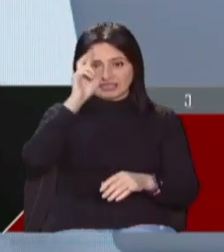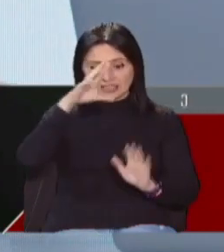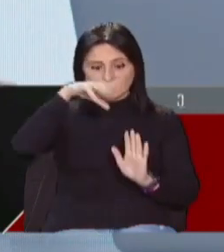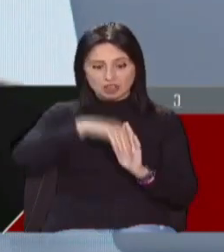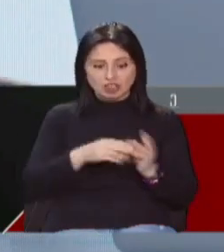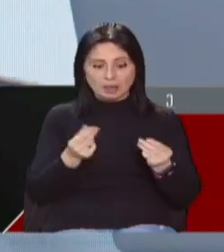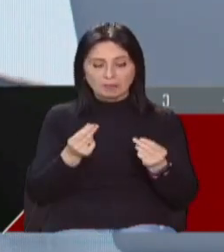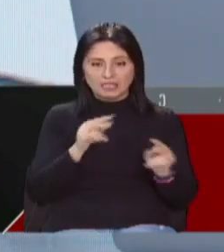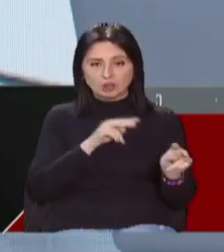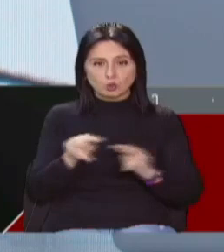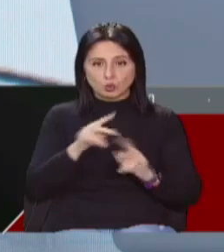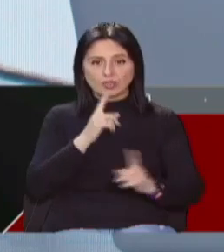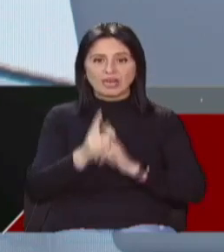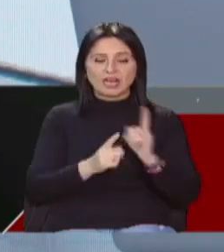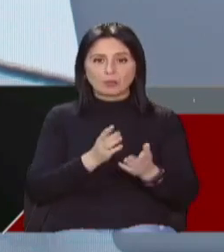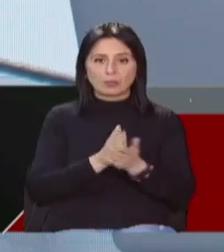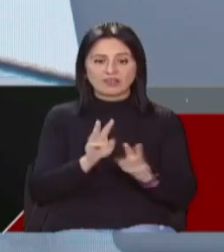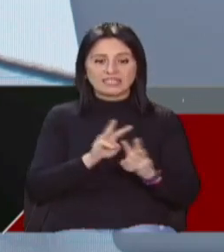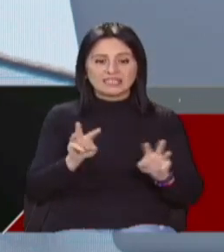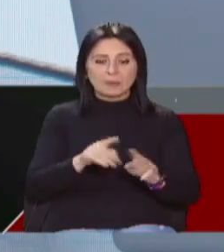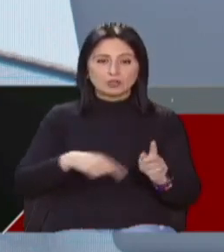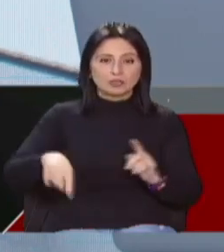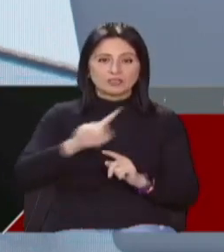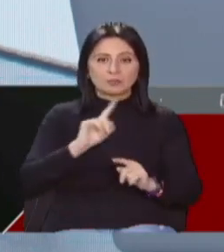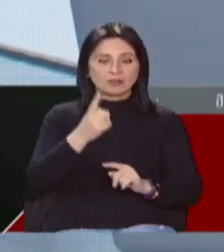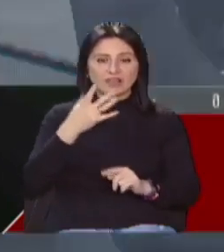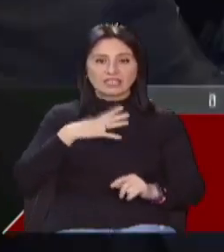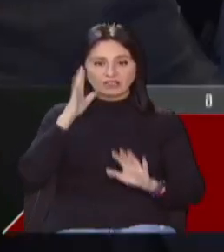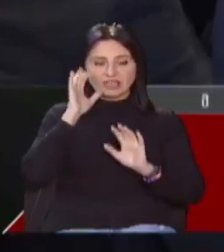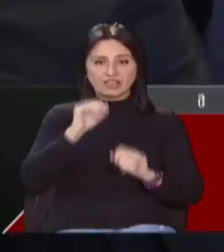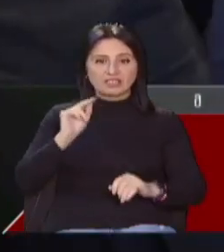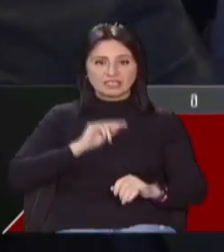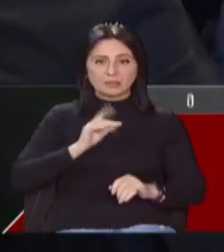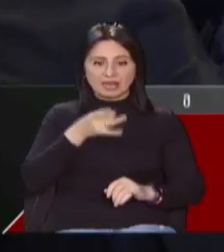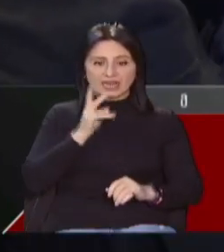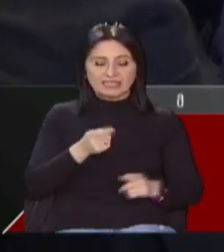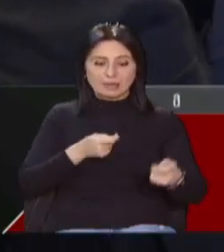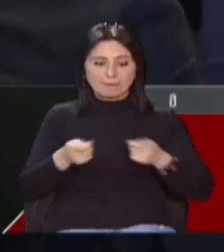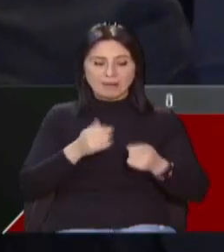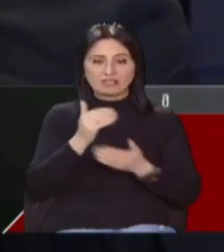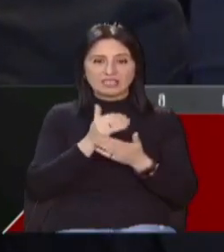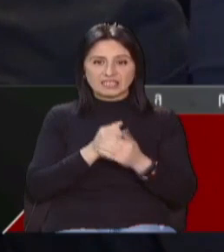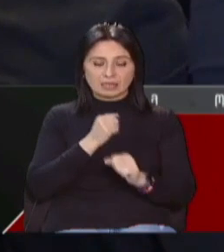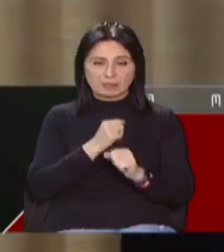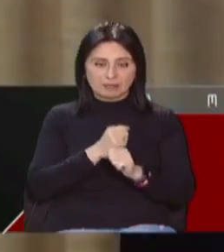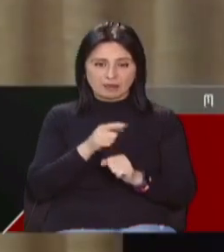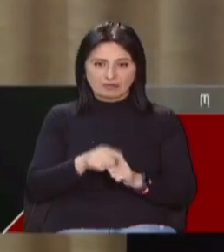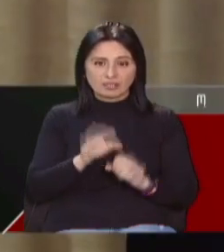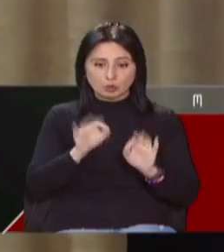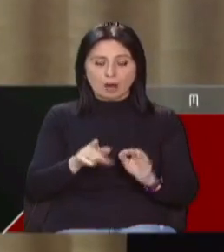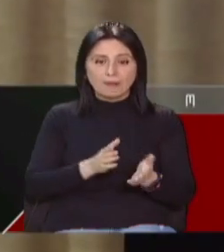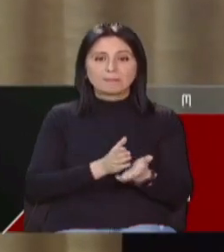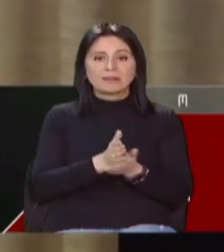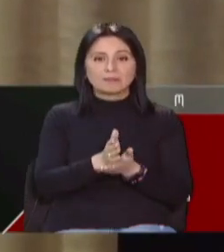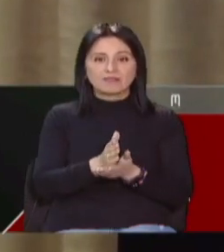შიდა ფინანსური კონტროლის რეფორმის ჭრილში სამინისტროების მასშტაბით პირველად საქართველოს თავდაცვის უწყებაში რისკის მართვის სისტემის დანერგვა მიმდინარეობს. წერდა ამ